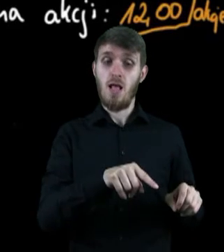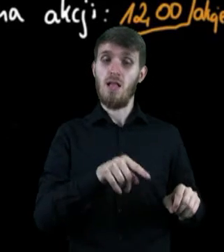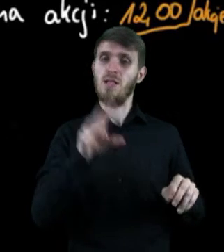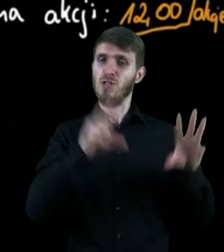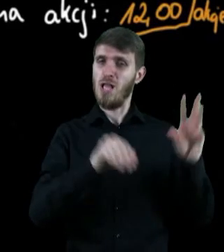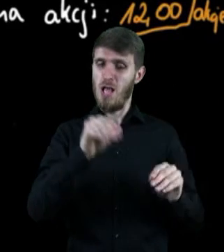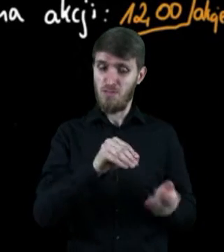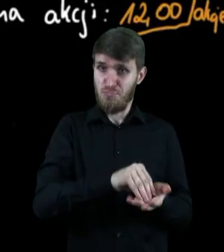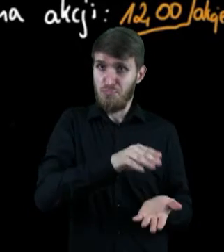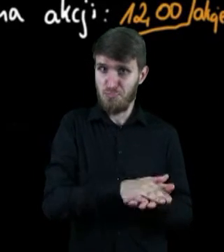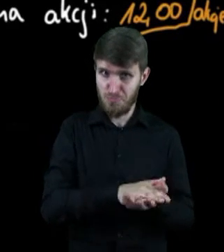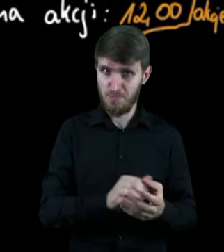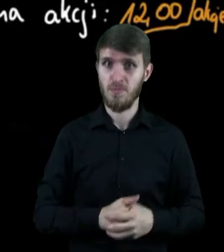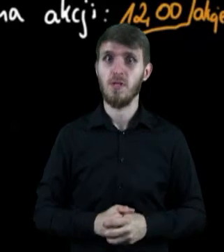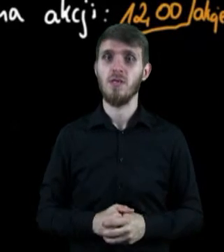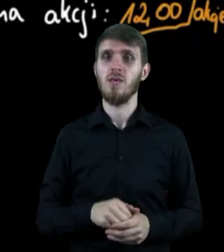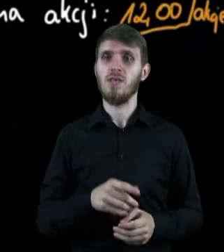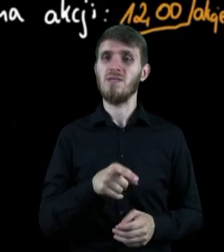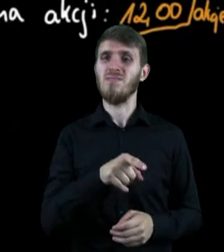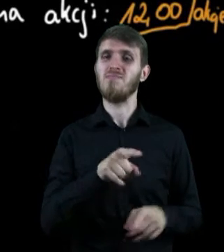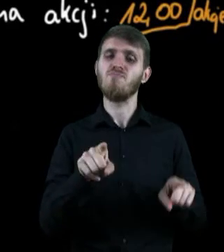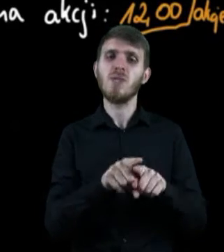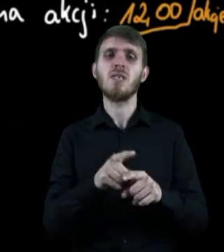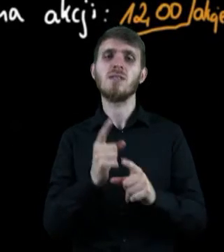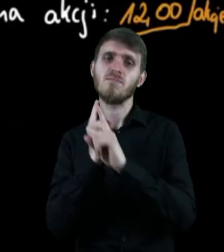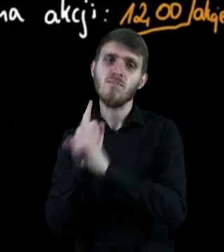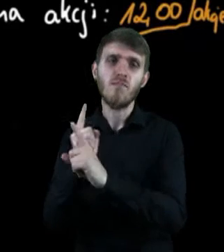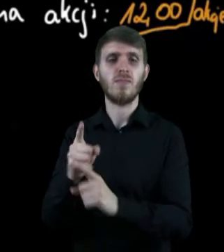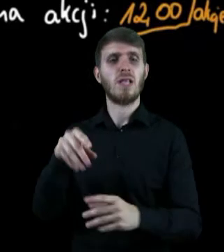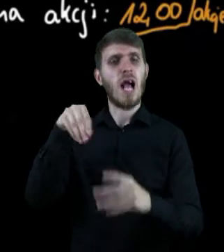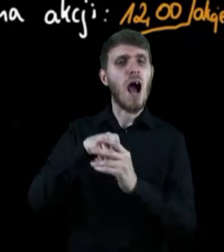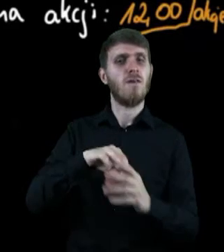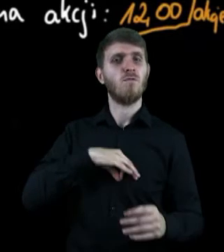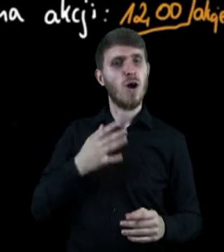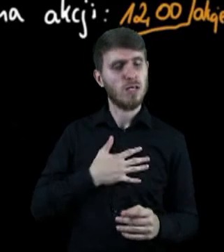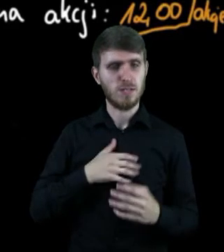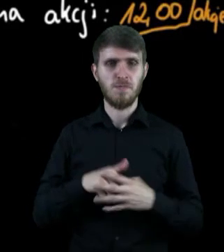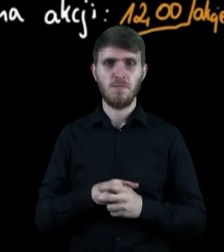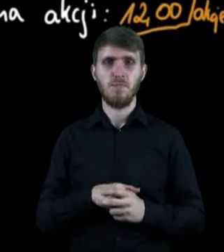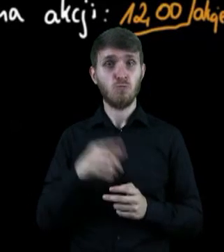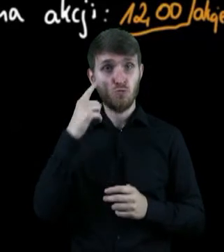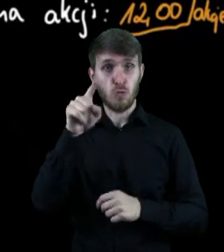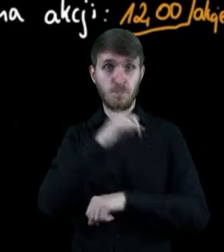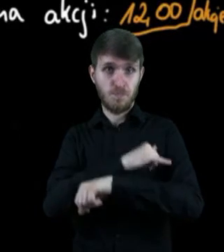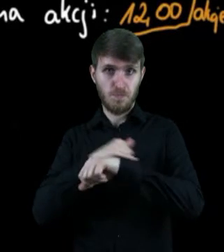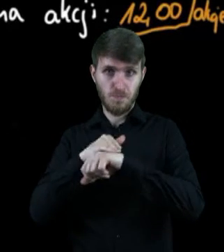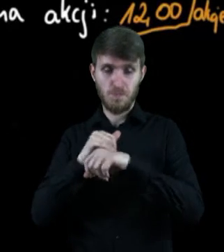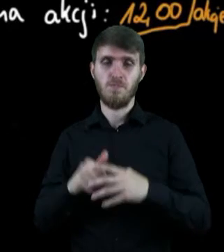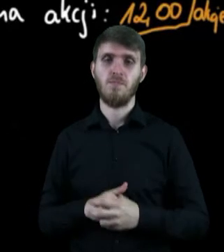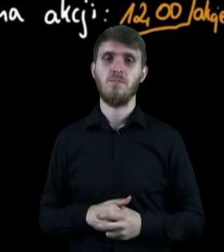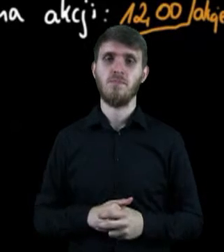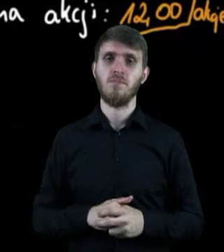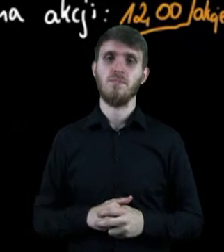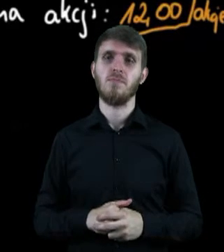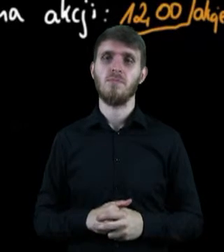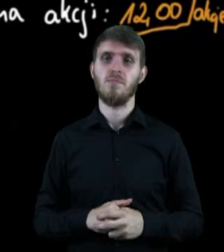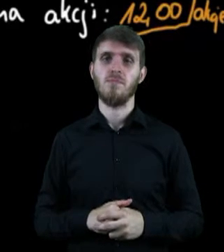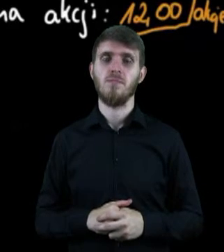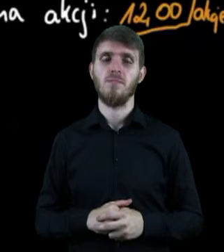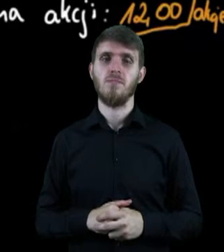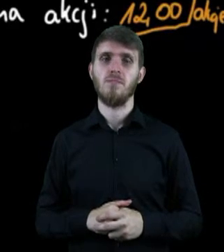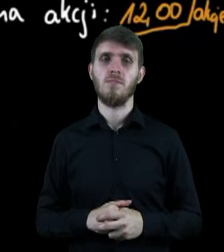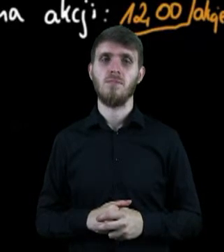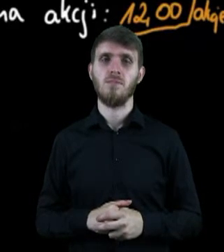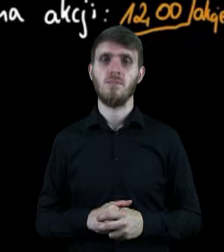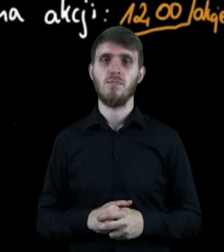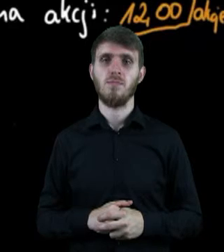i wartość udziału, przynajmniej ta księgowa, ustalona jest proporcjonalnie do wielkości kapitału własnego, który